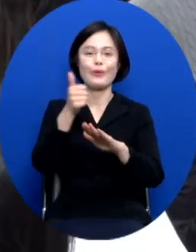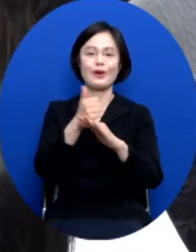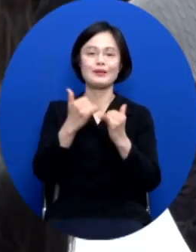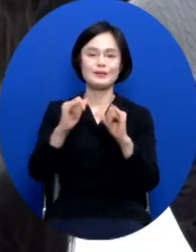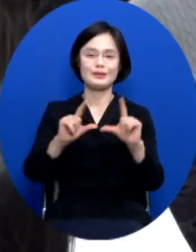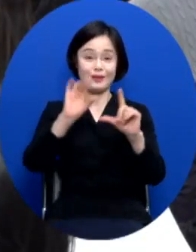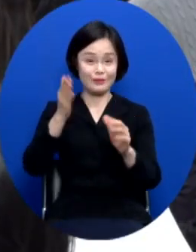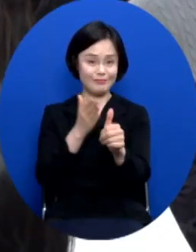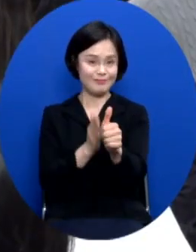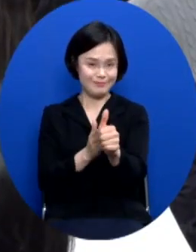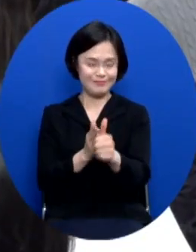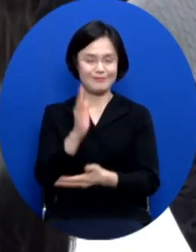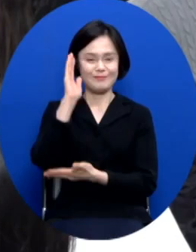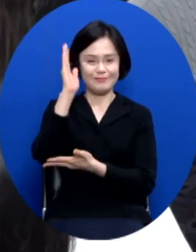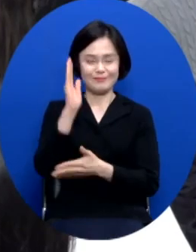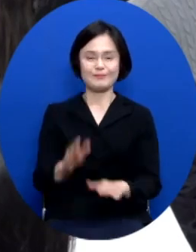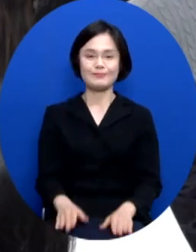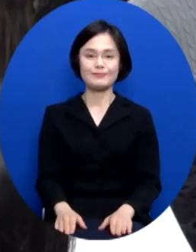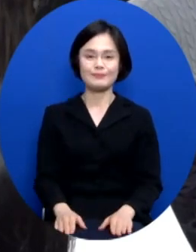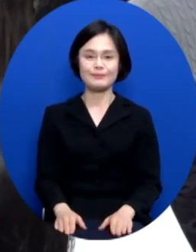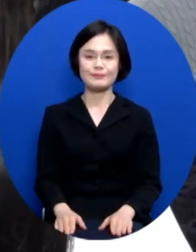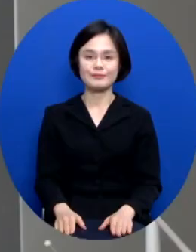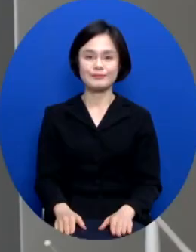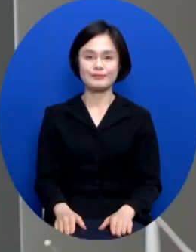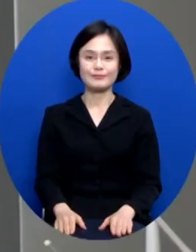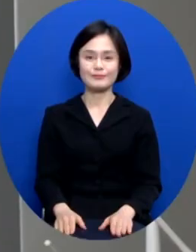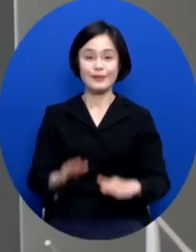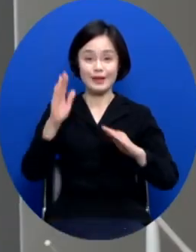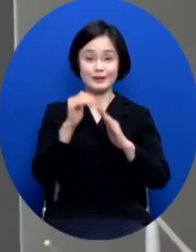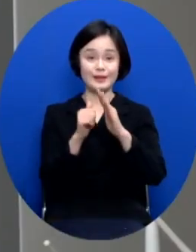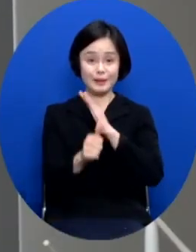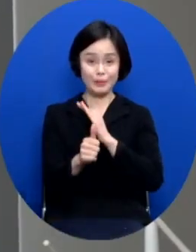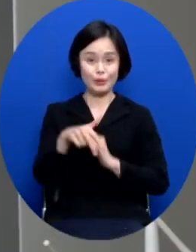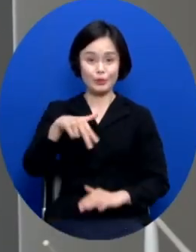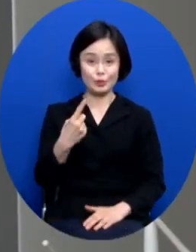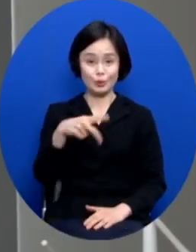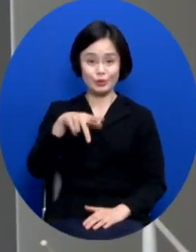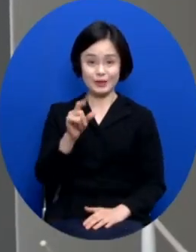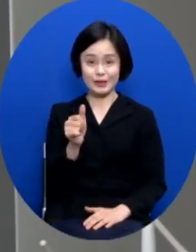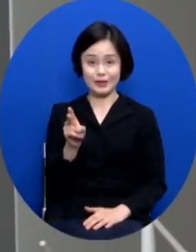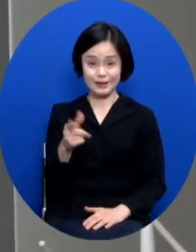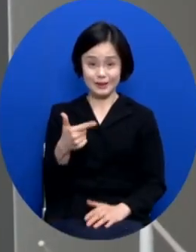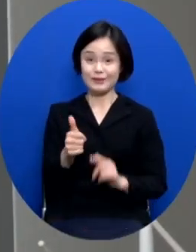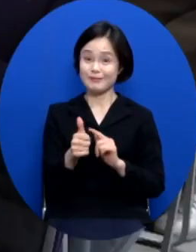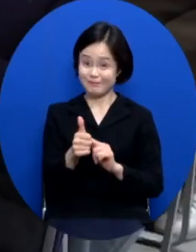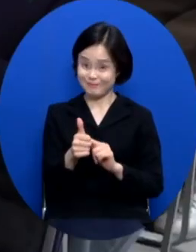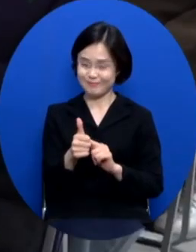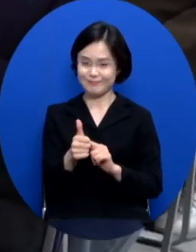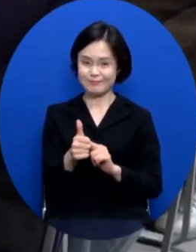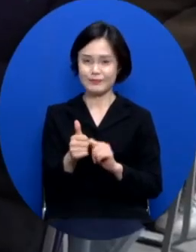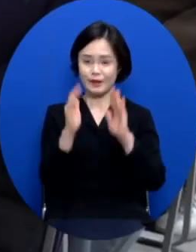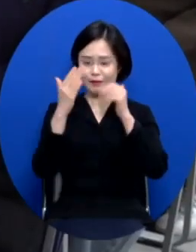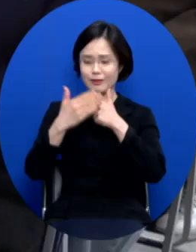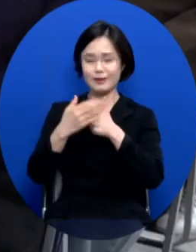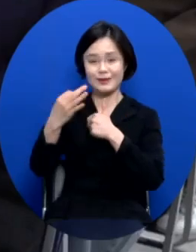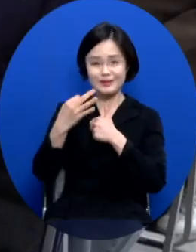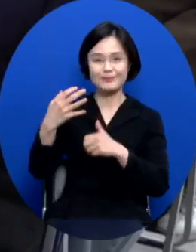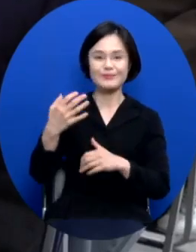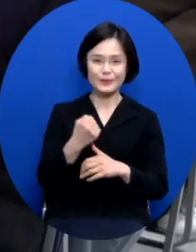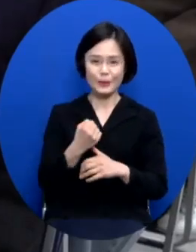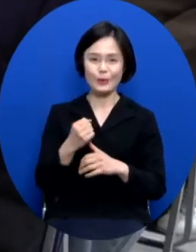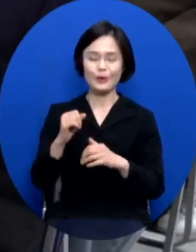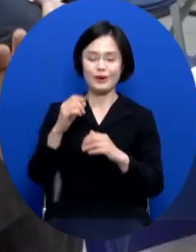바란다고 권면했습니다. 효명장학생 대표 조재현 학생은 장학금은 대학생활 동안 큰 버팀목이